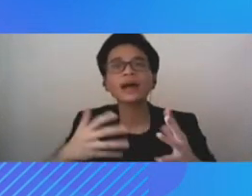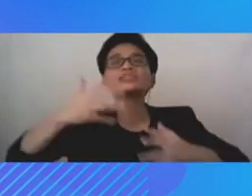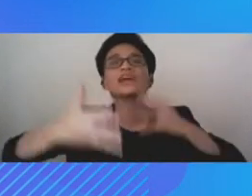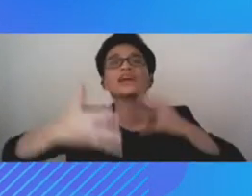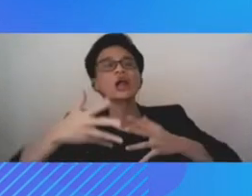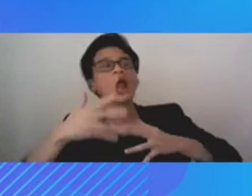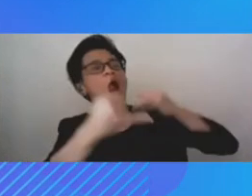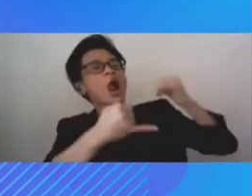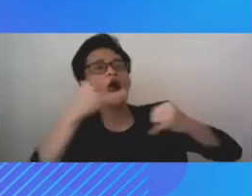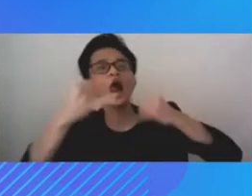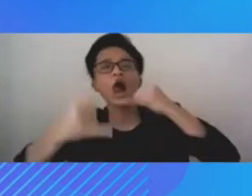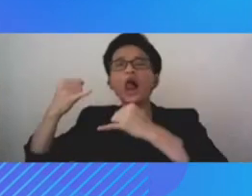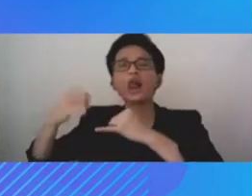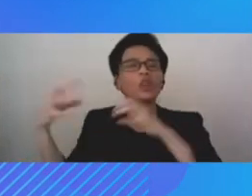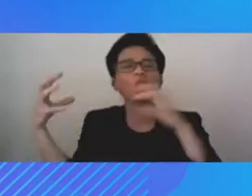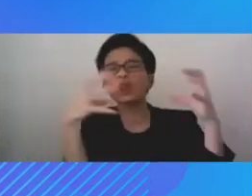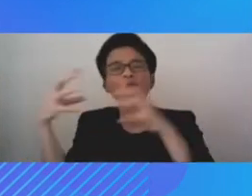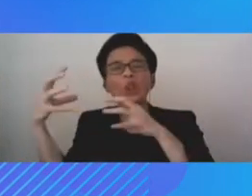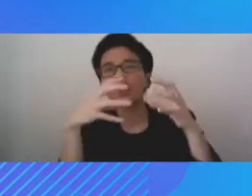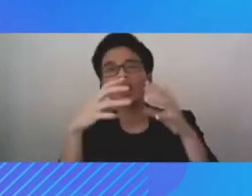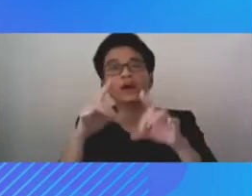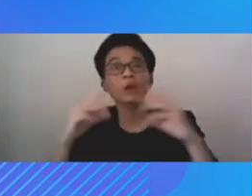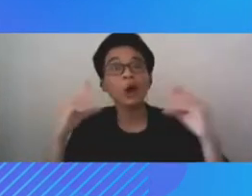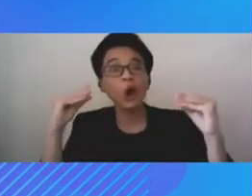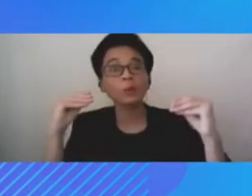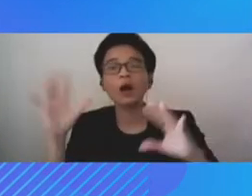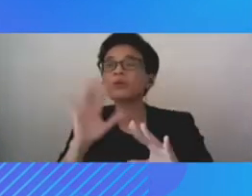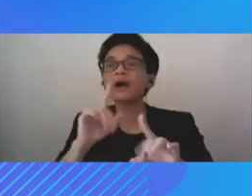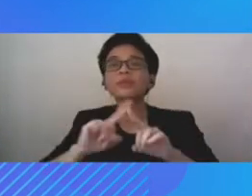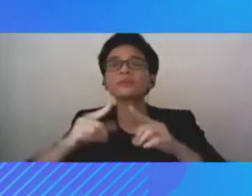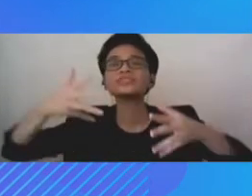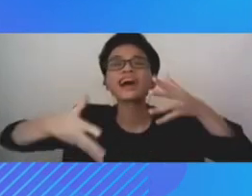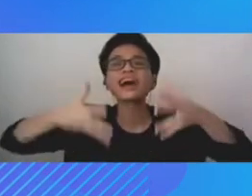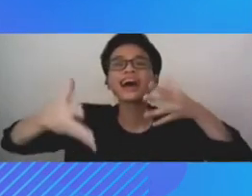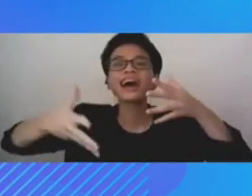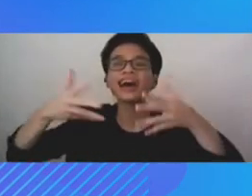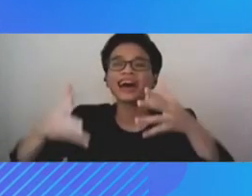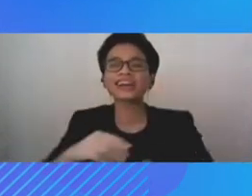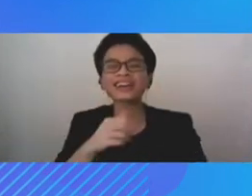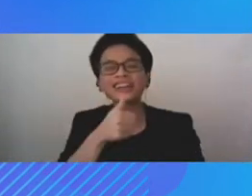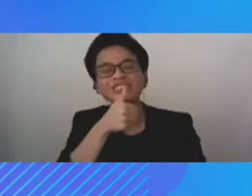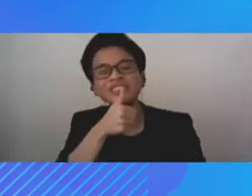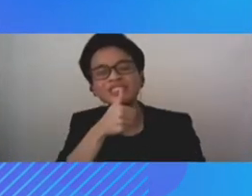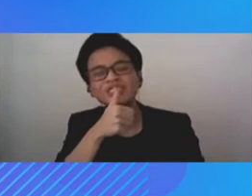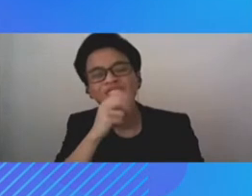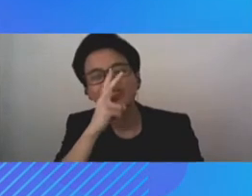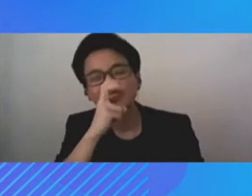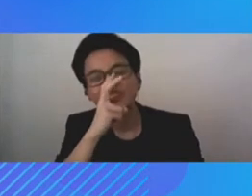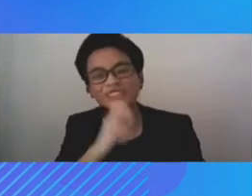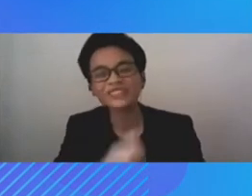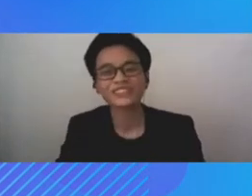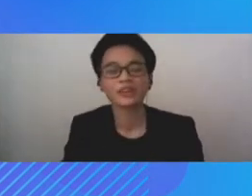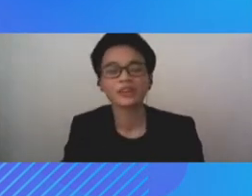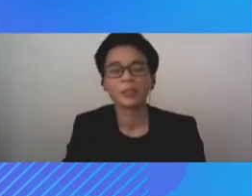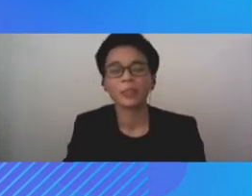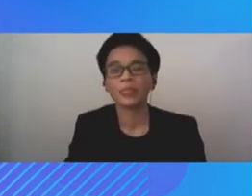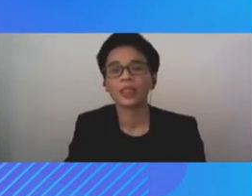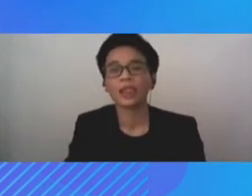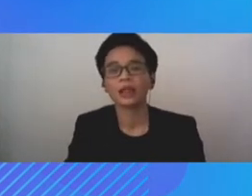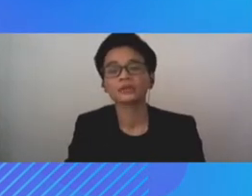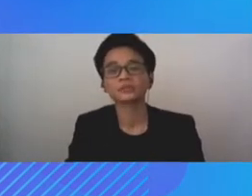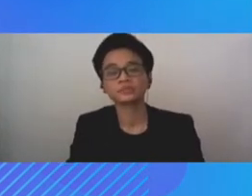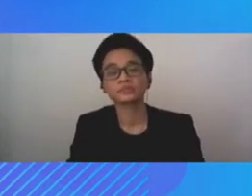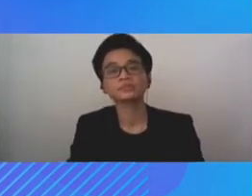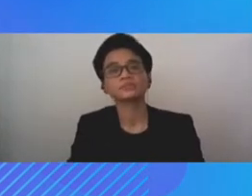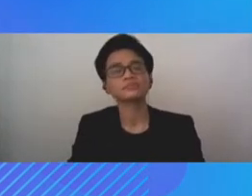lucu gitu. Iya. Heeh, gitu kan. Kalau misalnya untuk kalau saya sih gini, untuk rencana